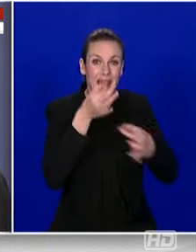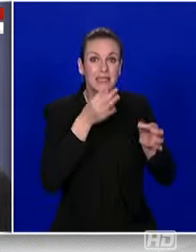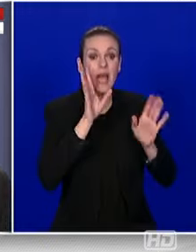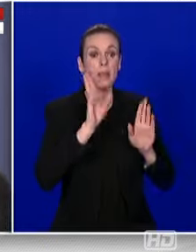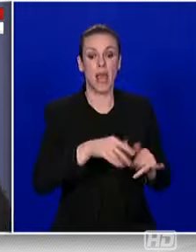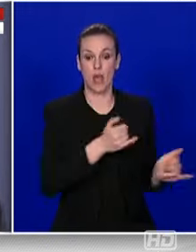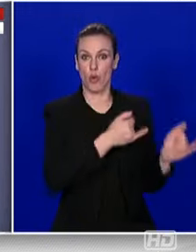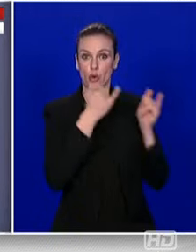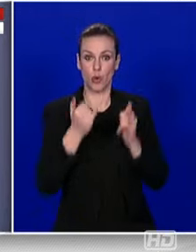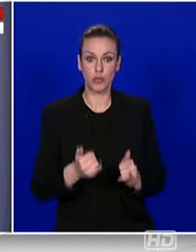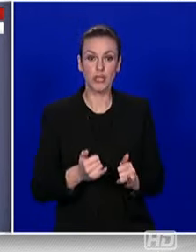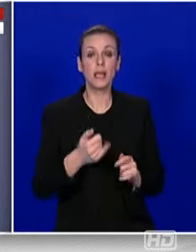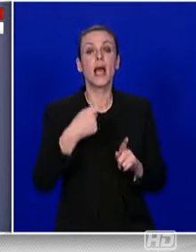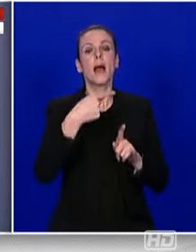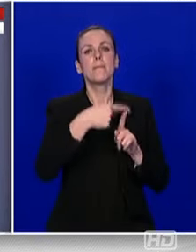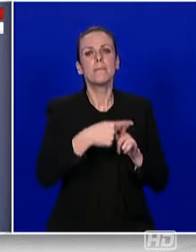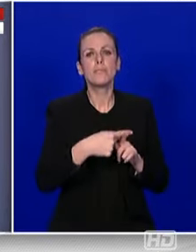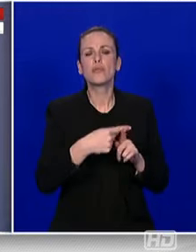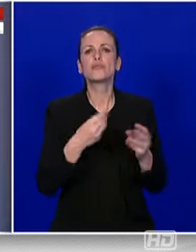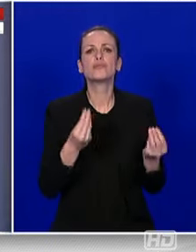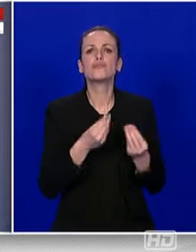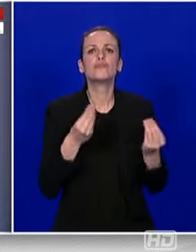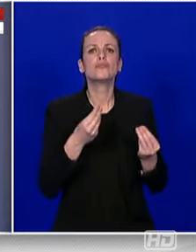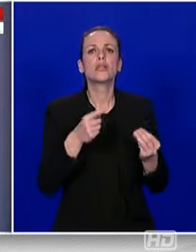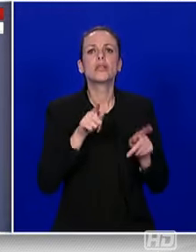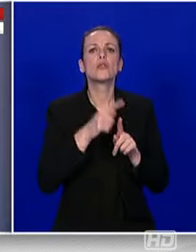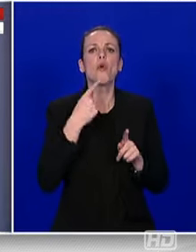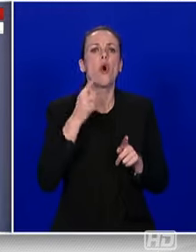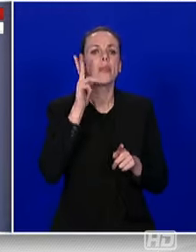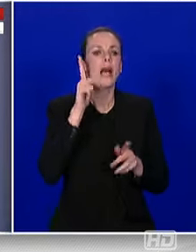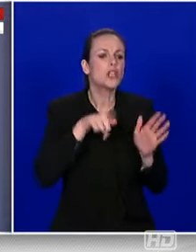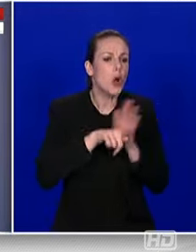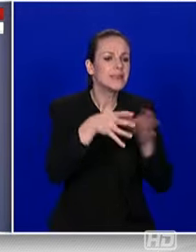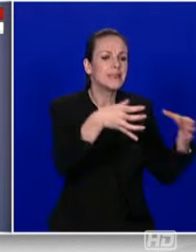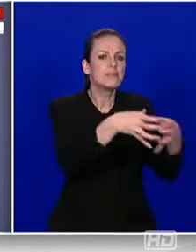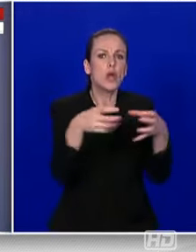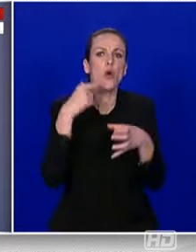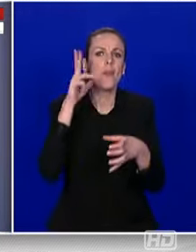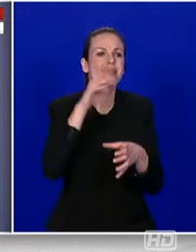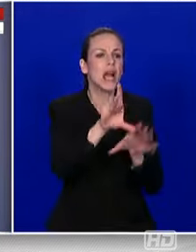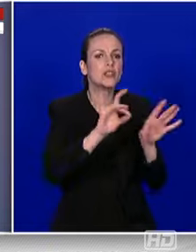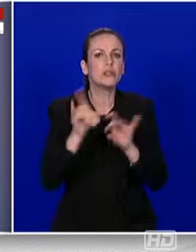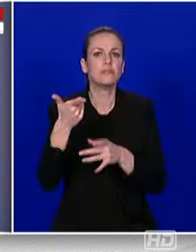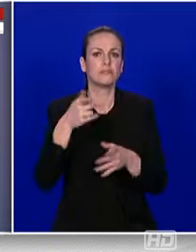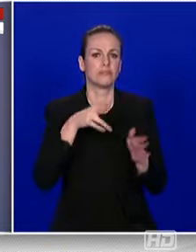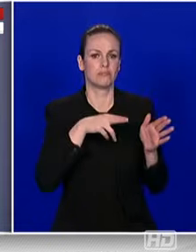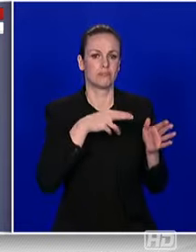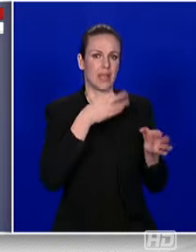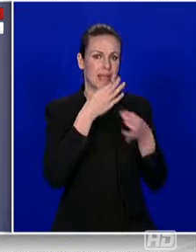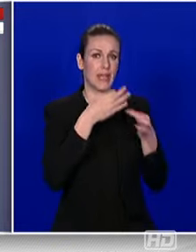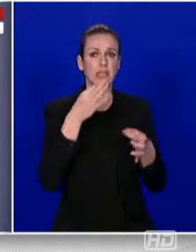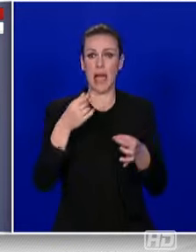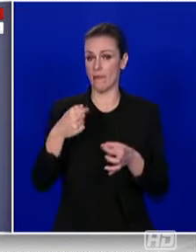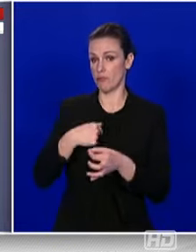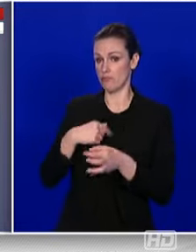sada, i koji su bile ciljane skupine? Ako mogu, ja na